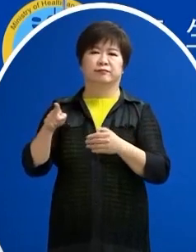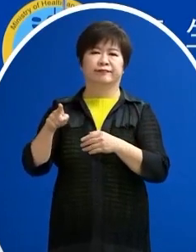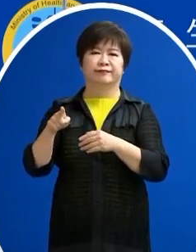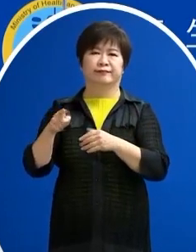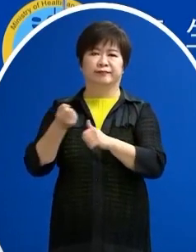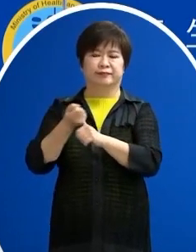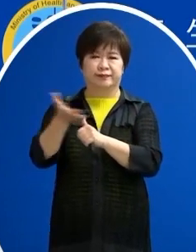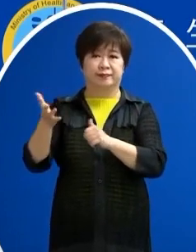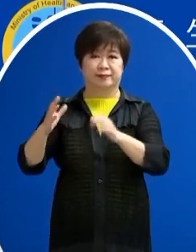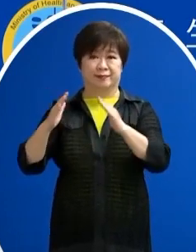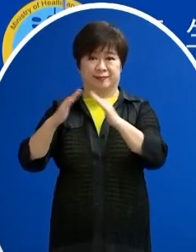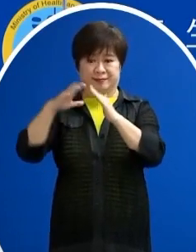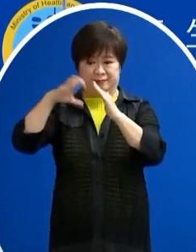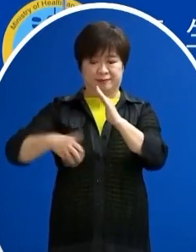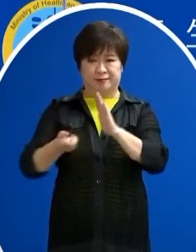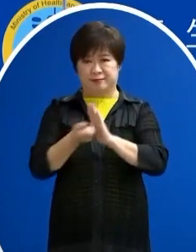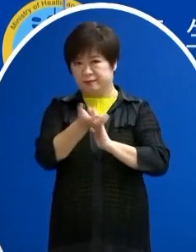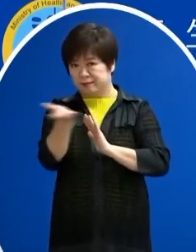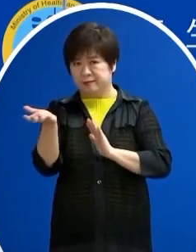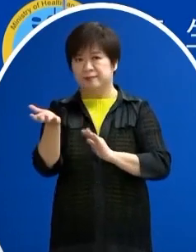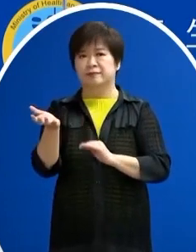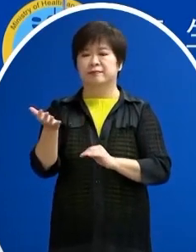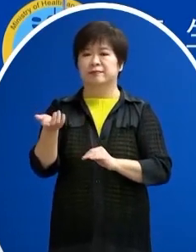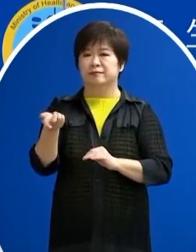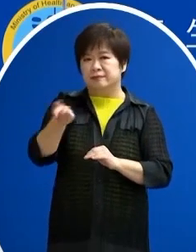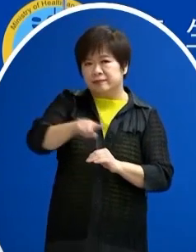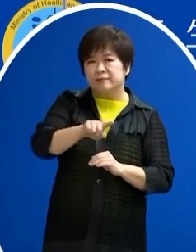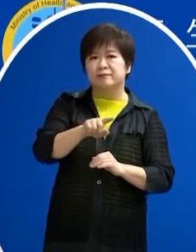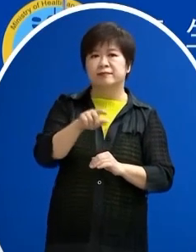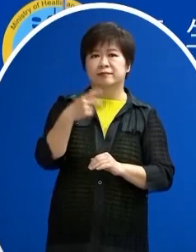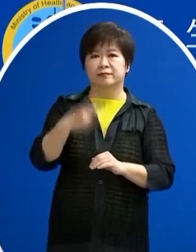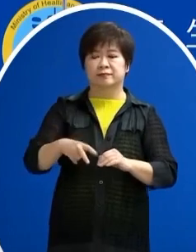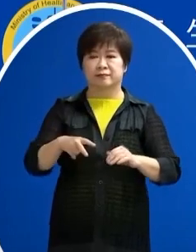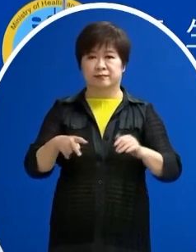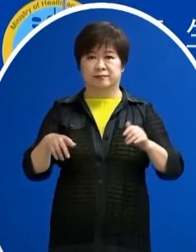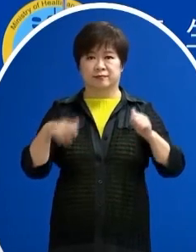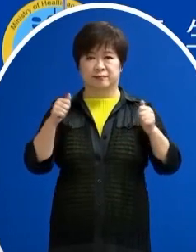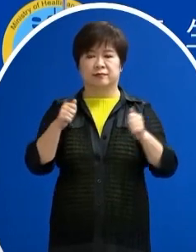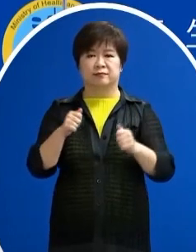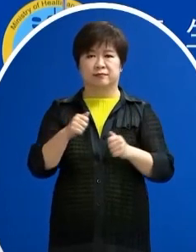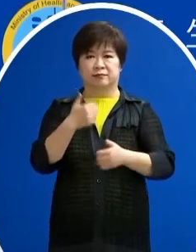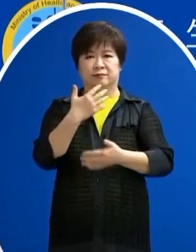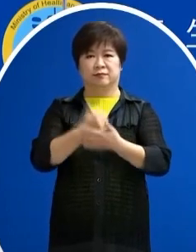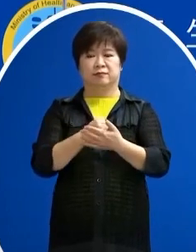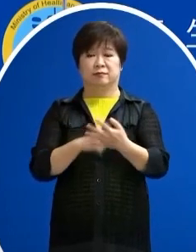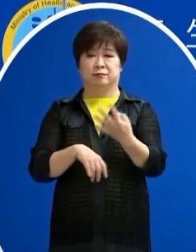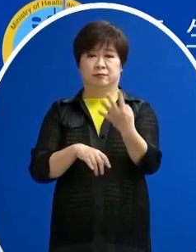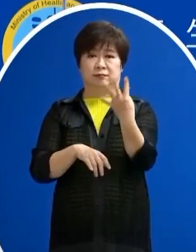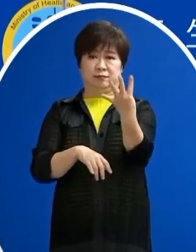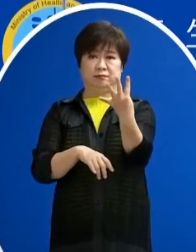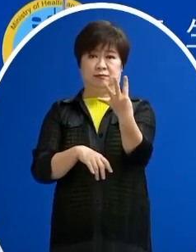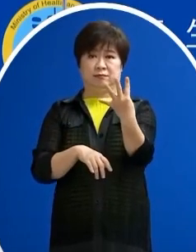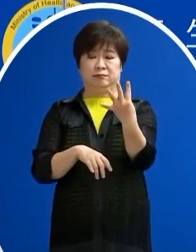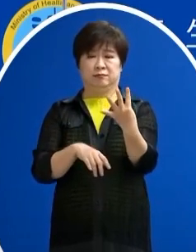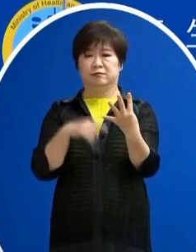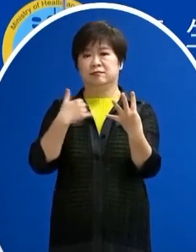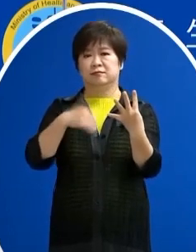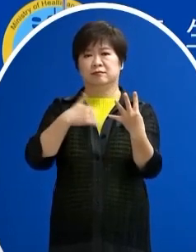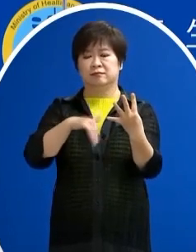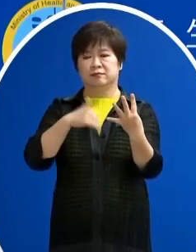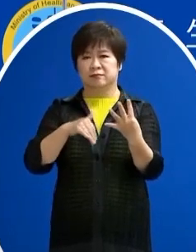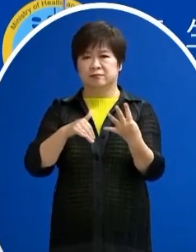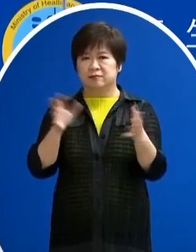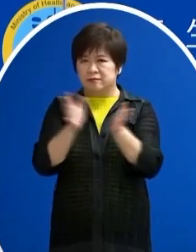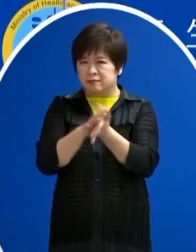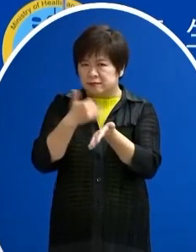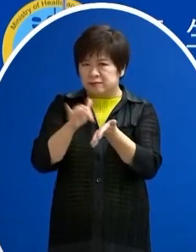个家庭群聚哈、哦、之外哈、哦，那剩下这边手板有的4个，就是剩下的4条，所以总共有6条，目前是还